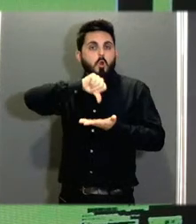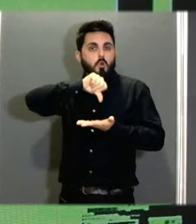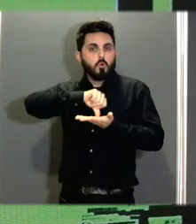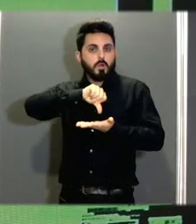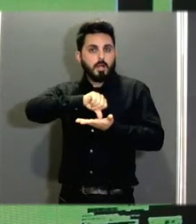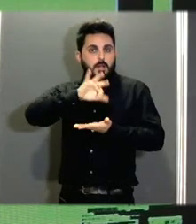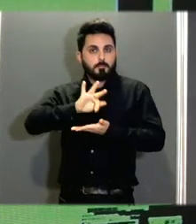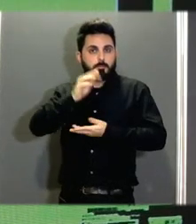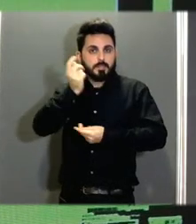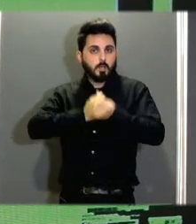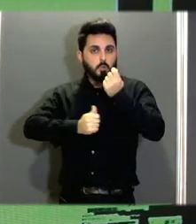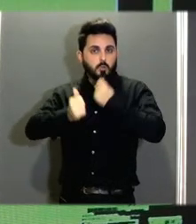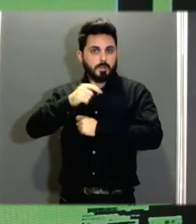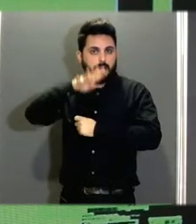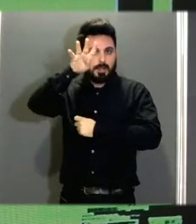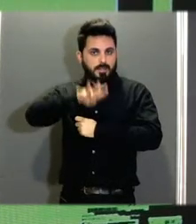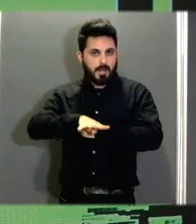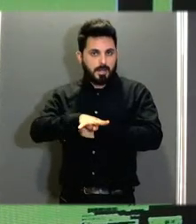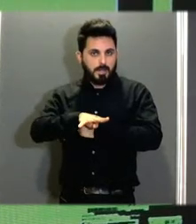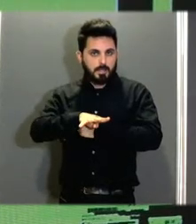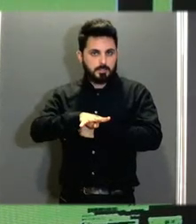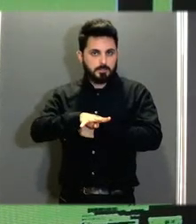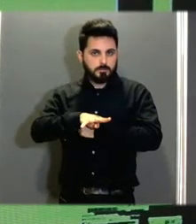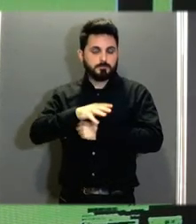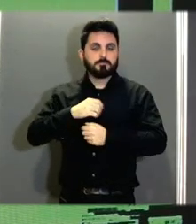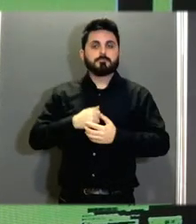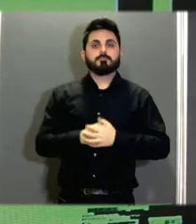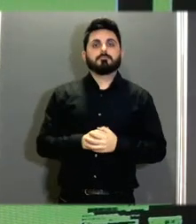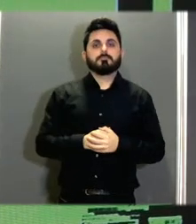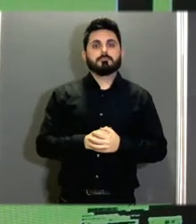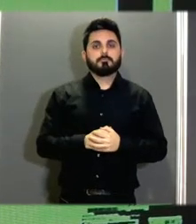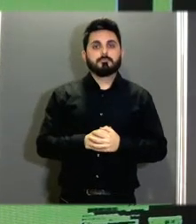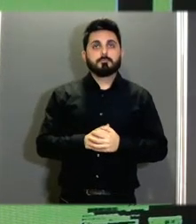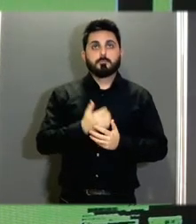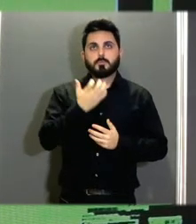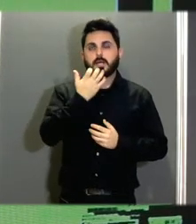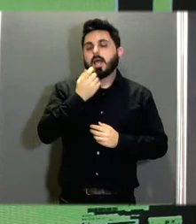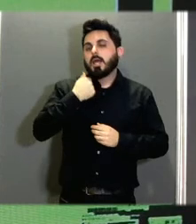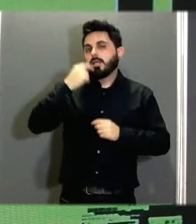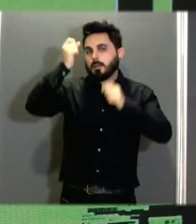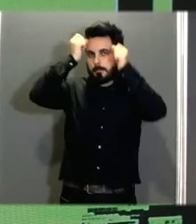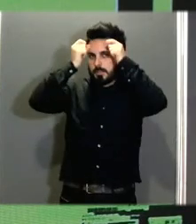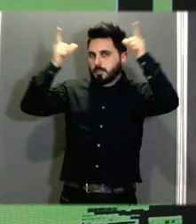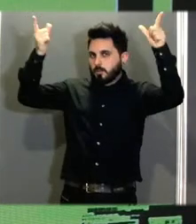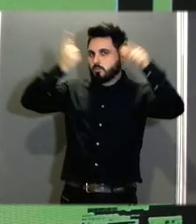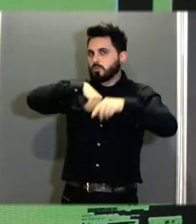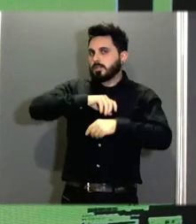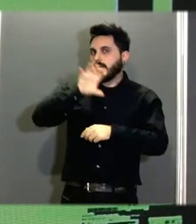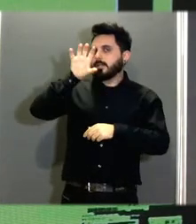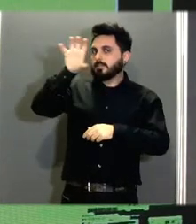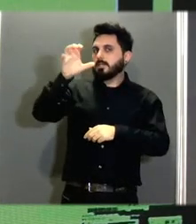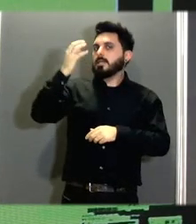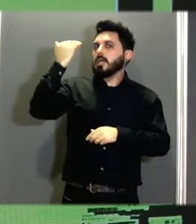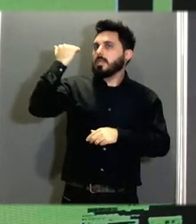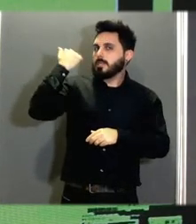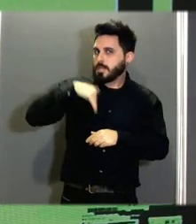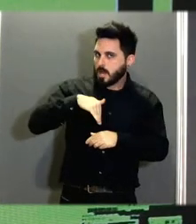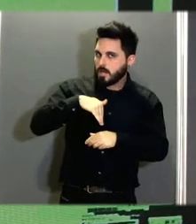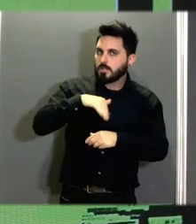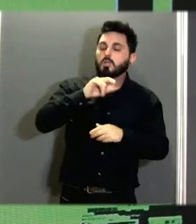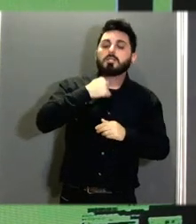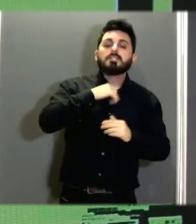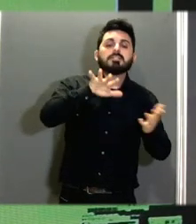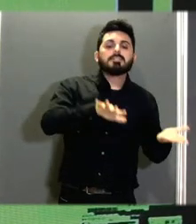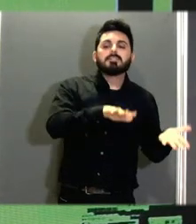de l'economia catalana. Posem el cas que ja som un estat, com plantejar una segona transició, és a dir, aquesta primera